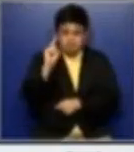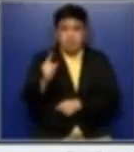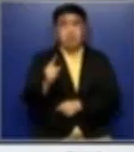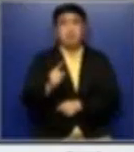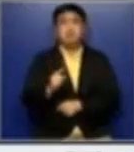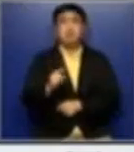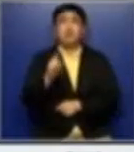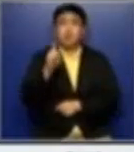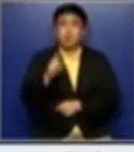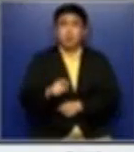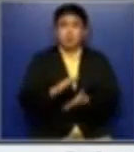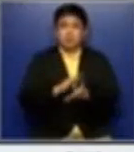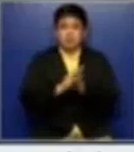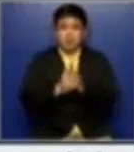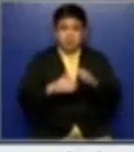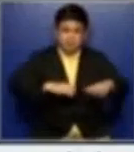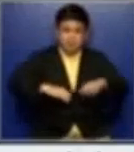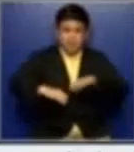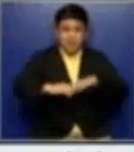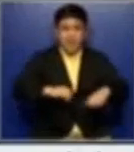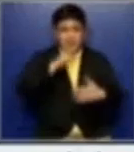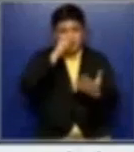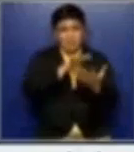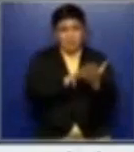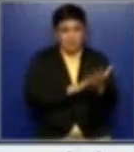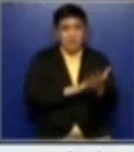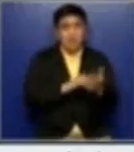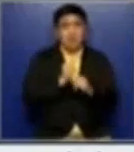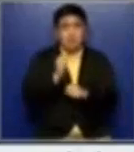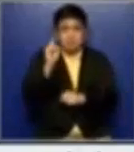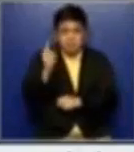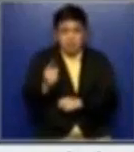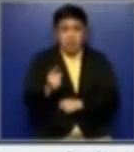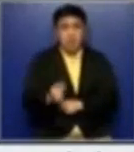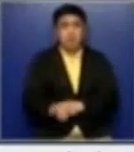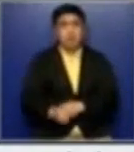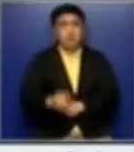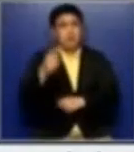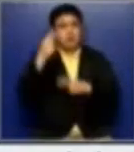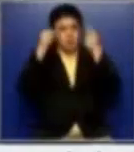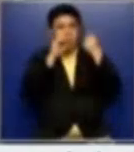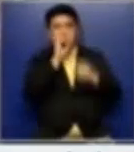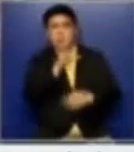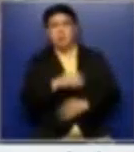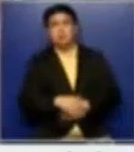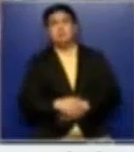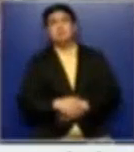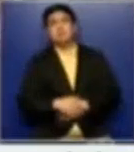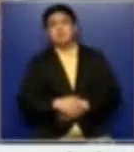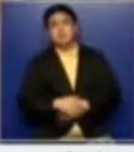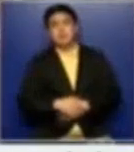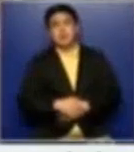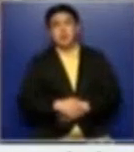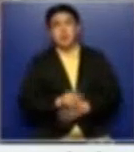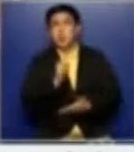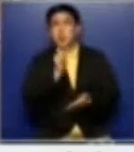จะต้องปรับการบริหารประเทศใหม่หมดท่านนายกน้อยใจว่ามีคนบอกว่าท่านเป็นนักกู้แห่งลุ่ม